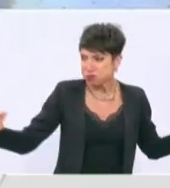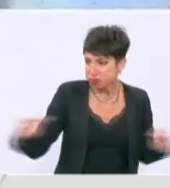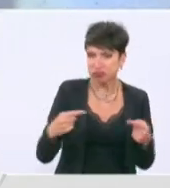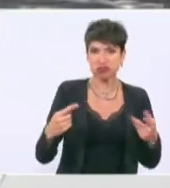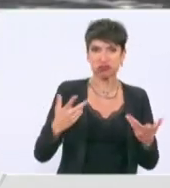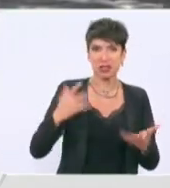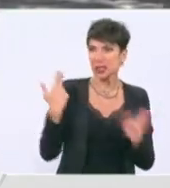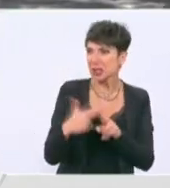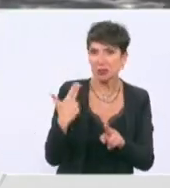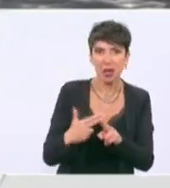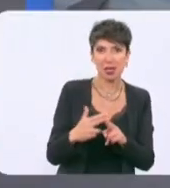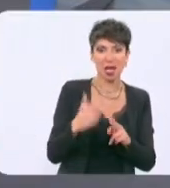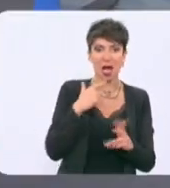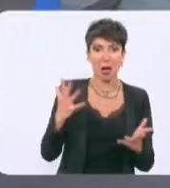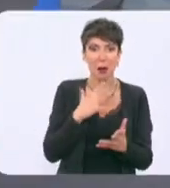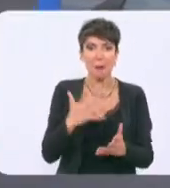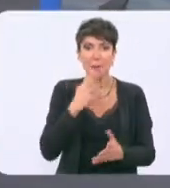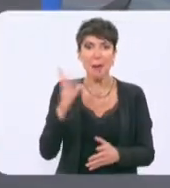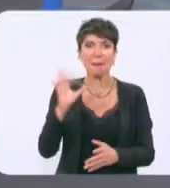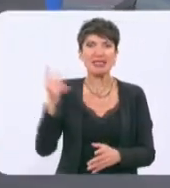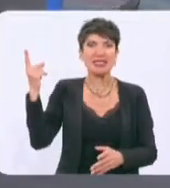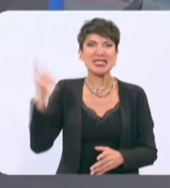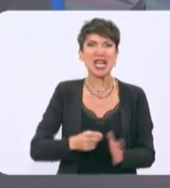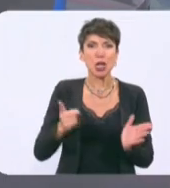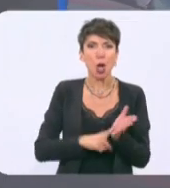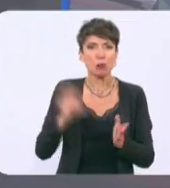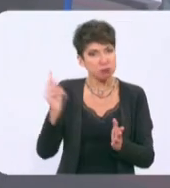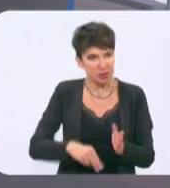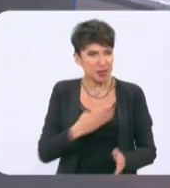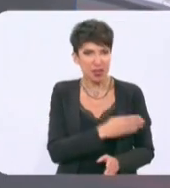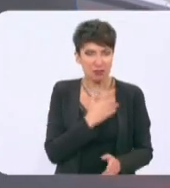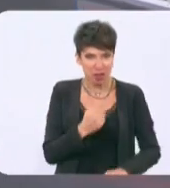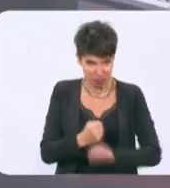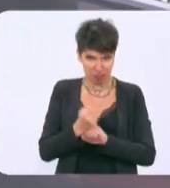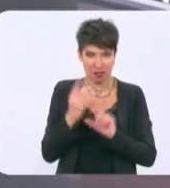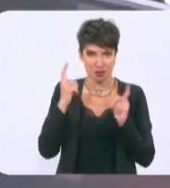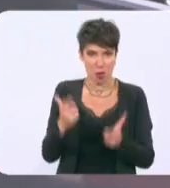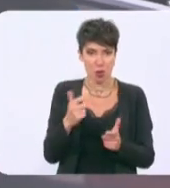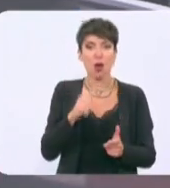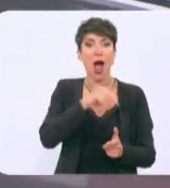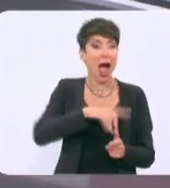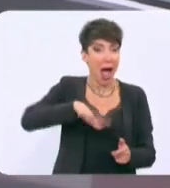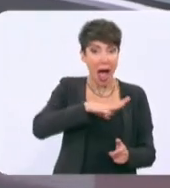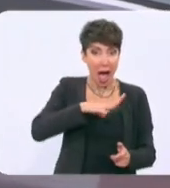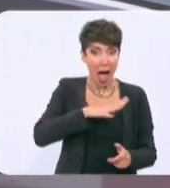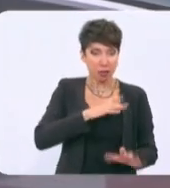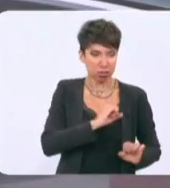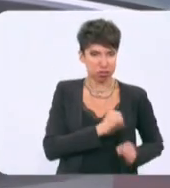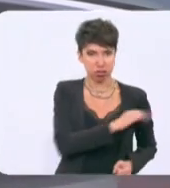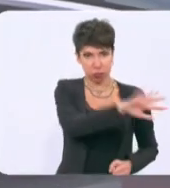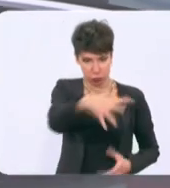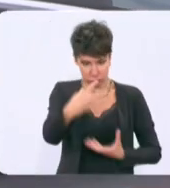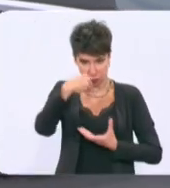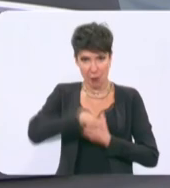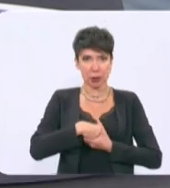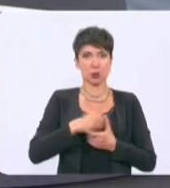σημαντικά συμφώνησαν, δηλαδή το 50% των νόμων που έφερε η Νέα Δημοκρατία τα ψήφισε. Και αυτός ο κόσμος έρχεται προς το ΚΚΕ. Συμπορεύεται, ακόμα και